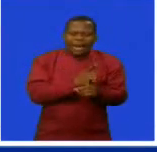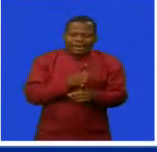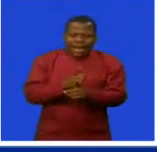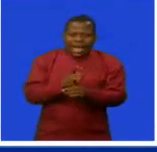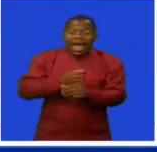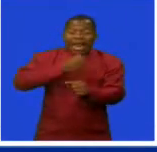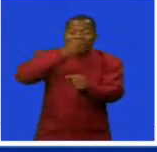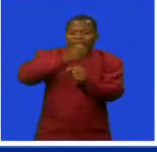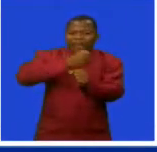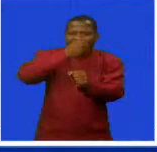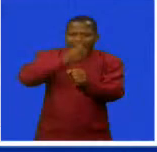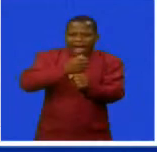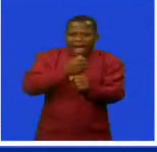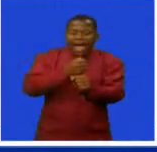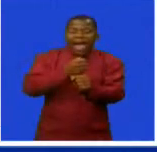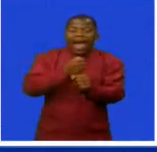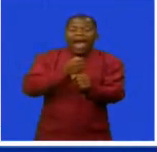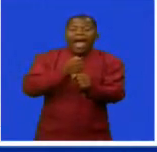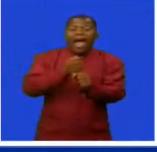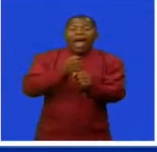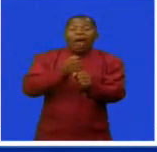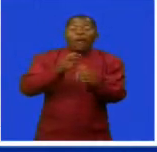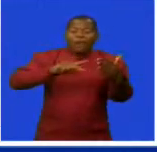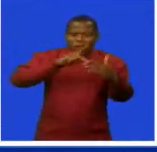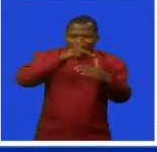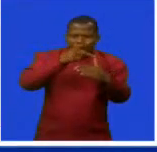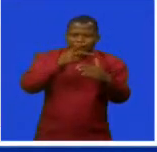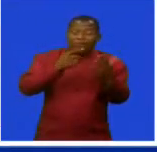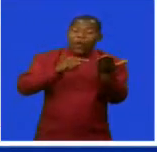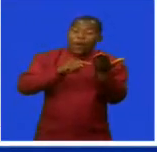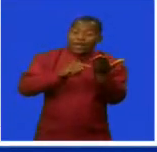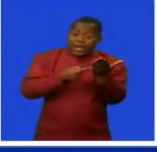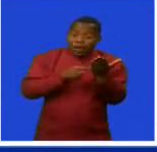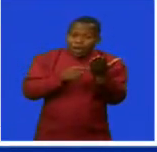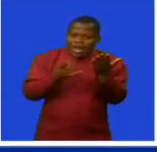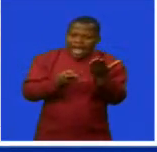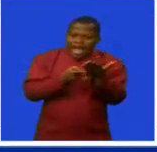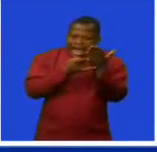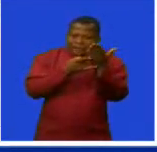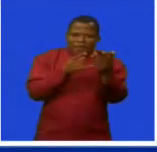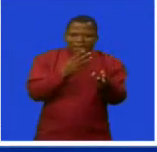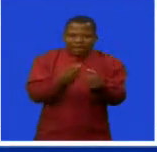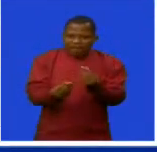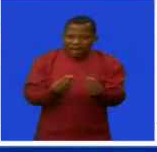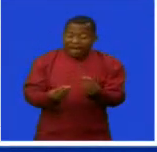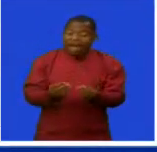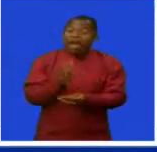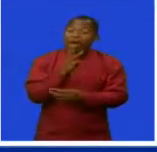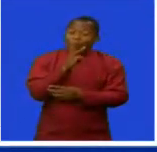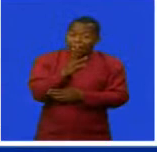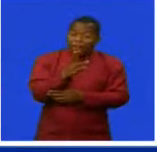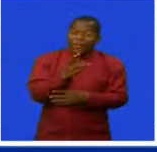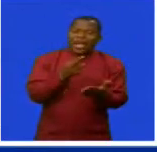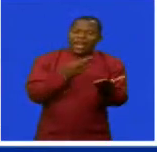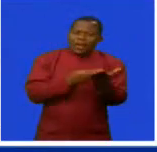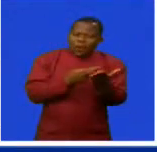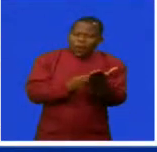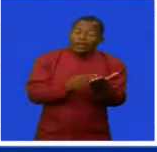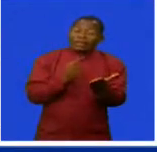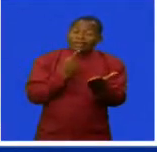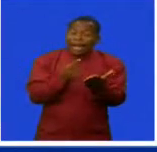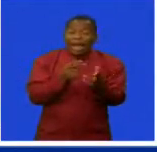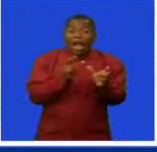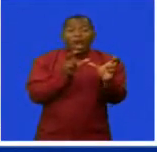sisombululo lesingiso lesitawusita bantfwana beMaswati. Lombiko uthi sekwakhiwe nelibandla lelibuke lendzaba